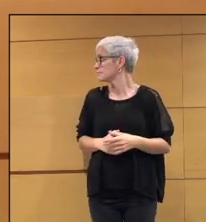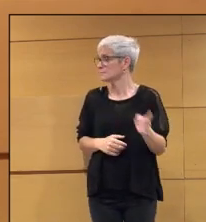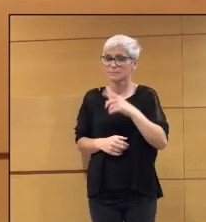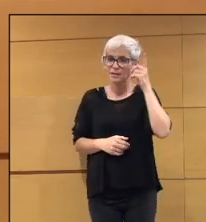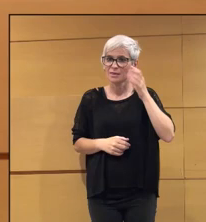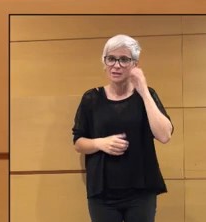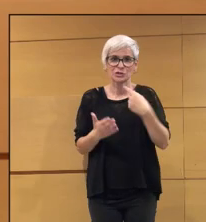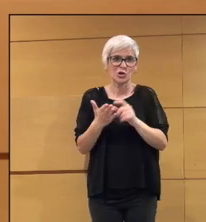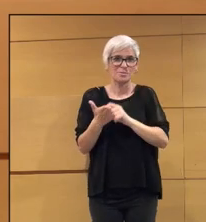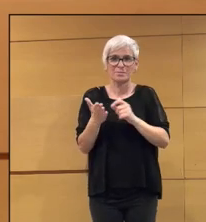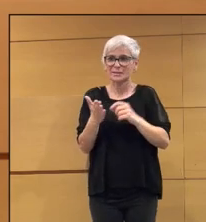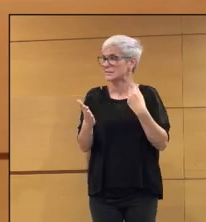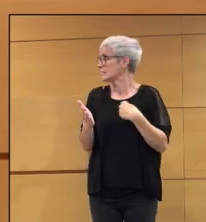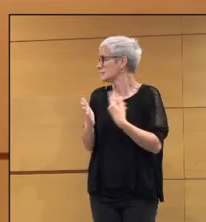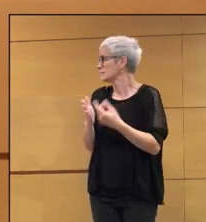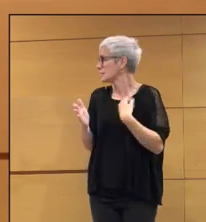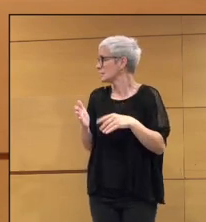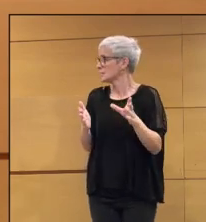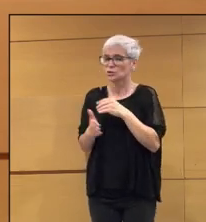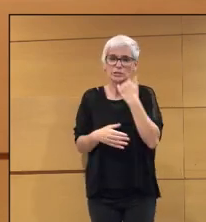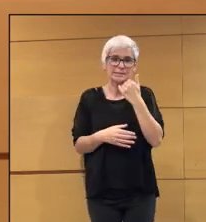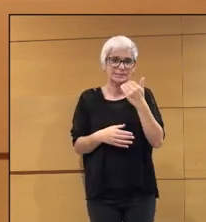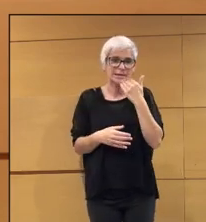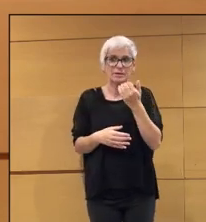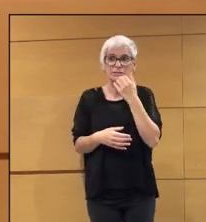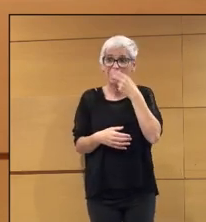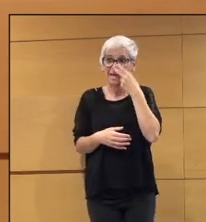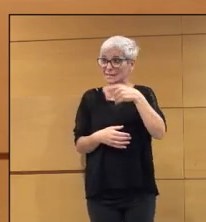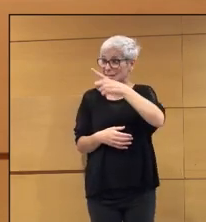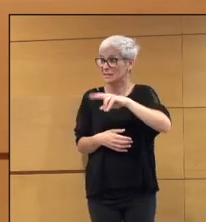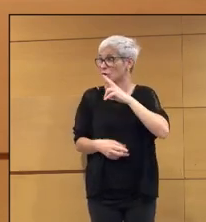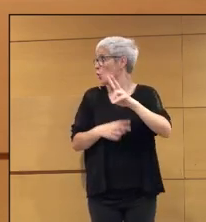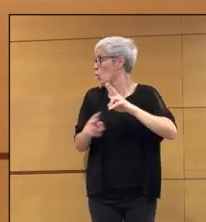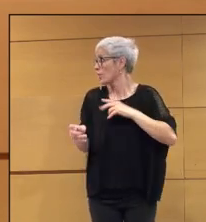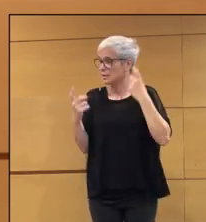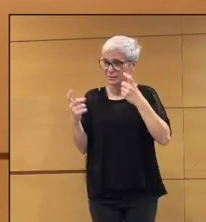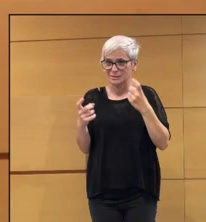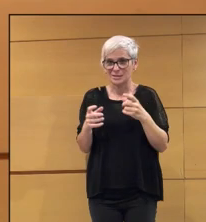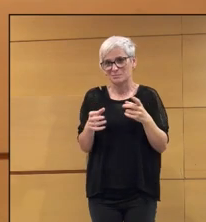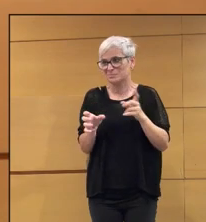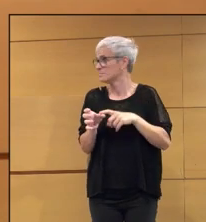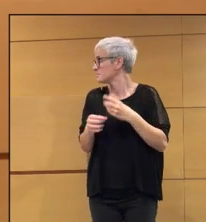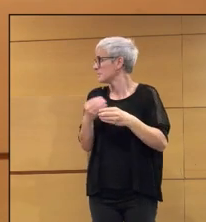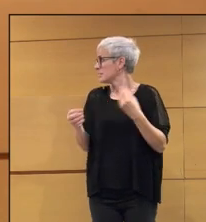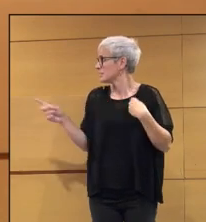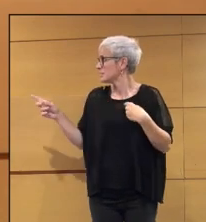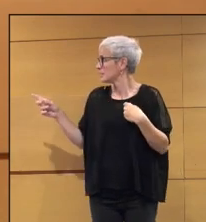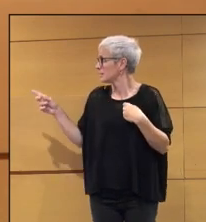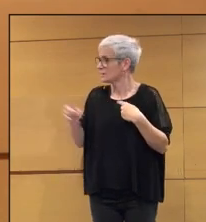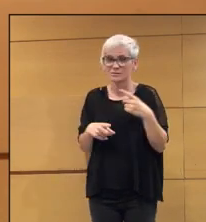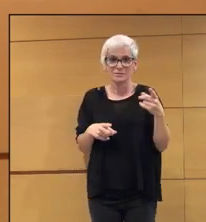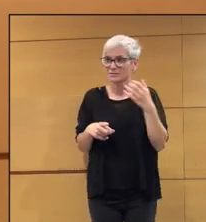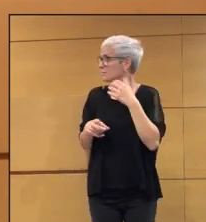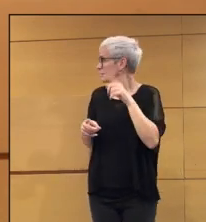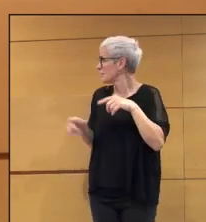també aquest curs que ha dit tan aterrat, doncs a veure qui tingui interès que ens ho diu i fem de connectors amb l'equip de la professora és l'Estela, teniu